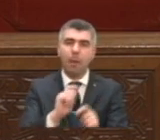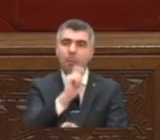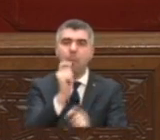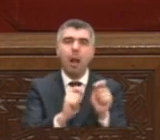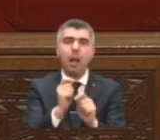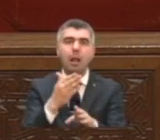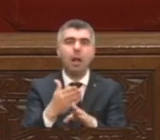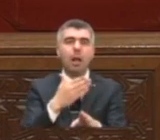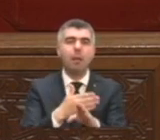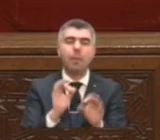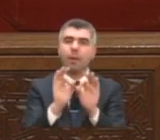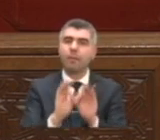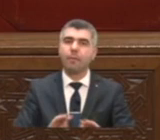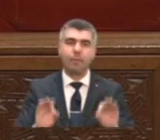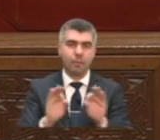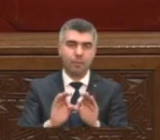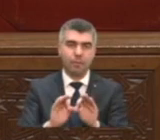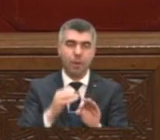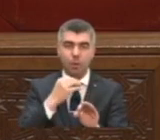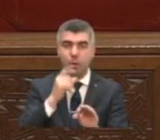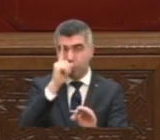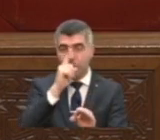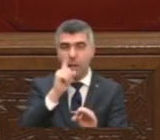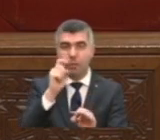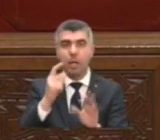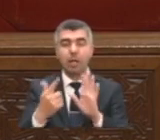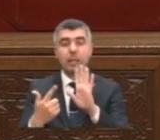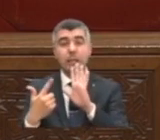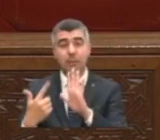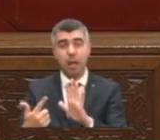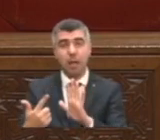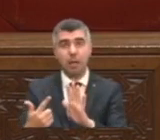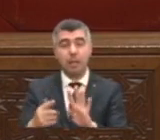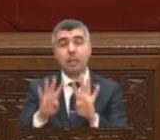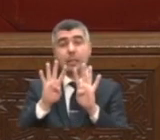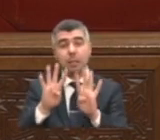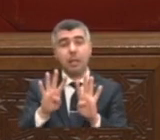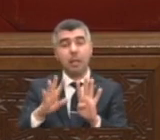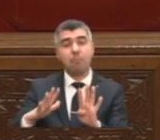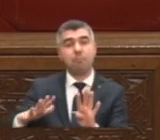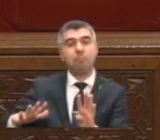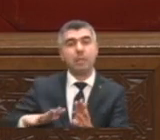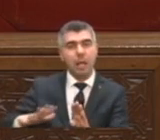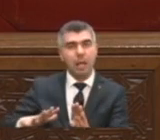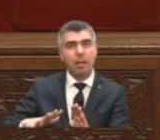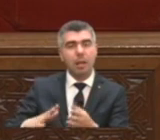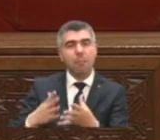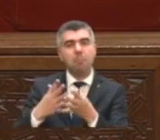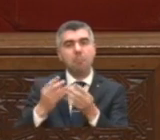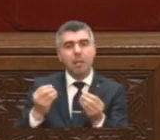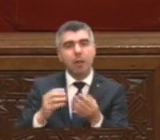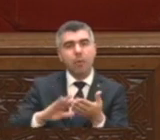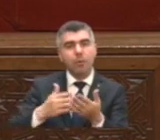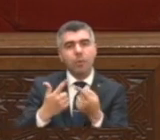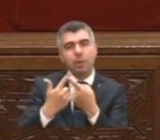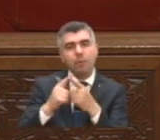تهيئه. تلتزم امامكم اليوم بان في شهر يوليوز هاد التمنيات تاع المدن، رغم اللوبيات، رغم